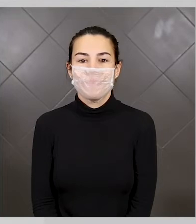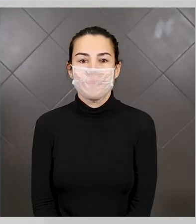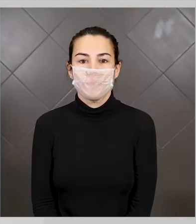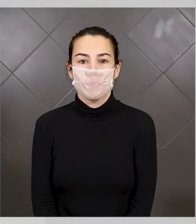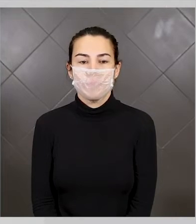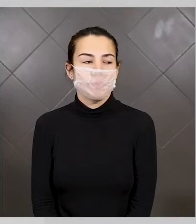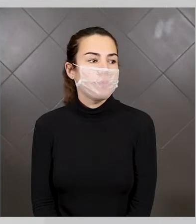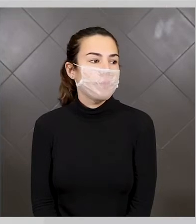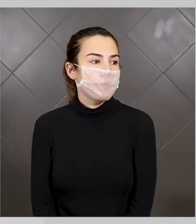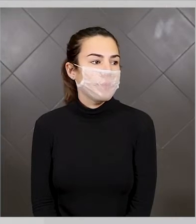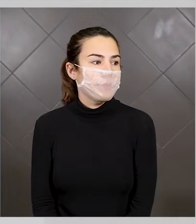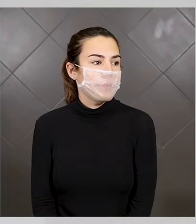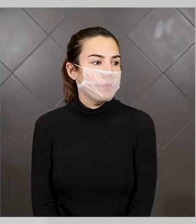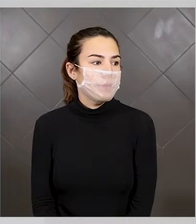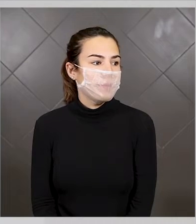El plàstic.